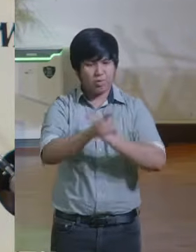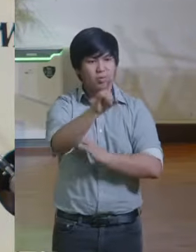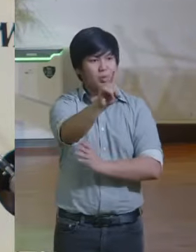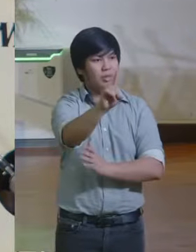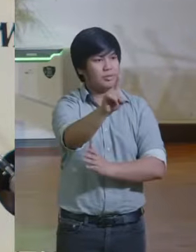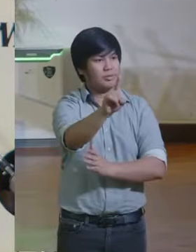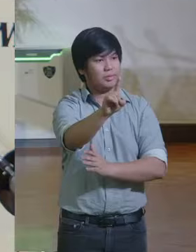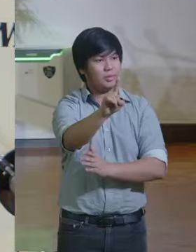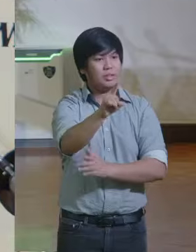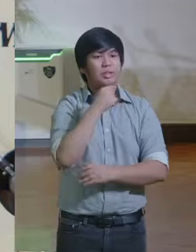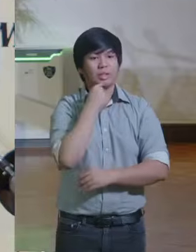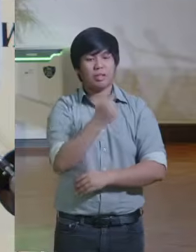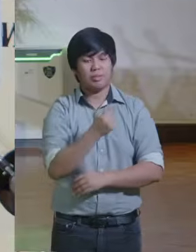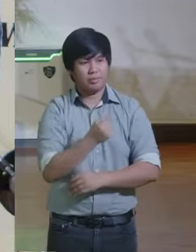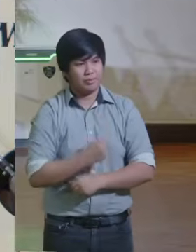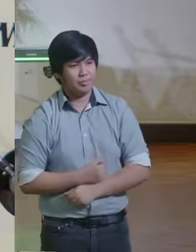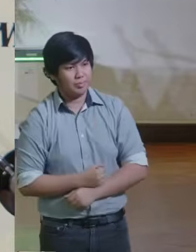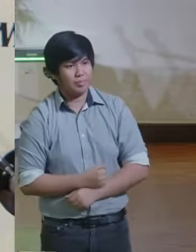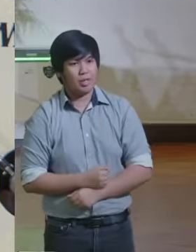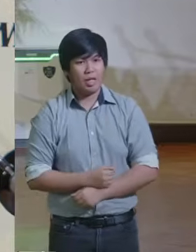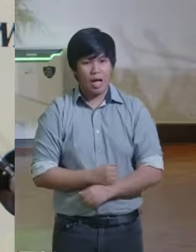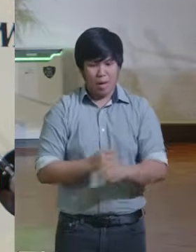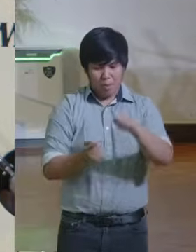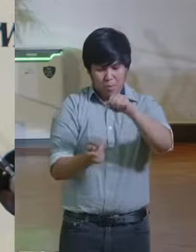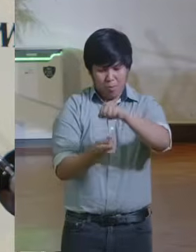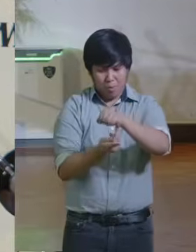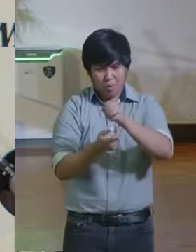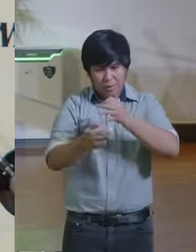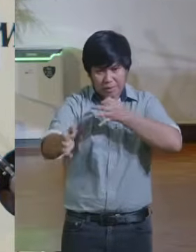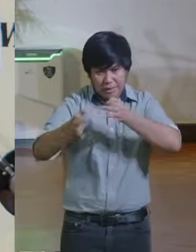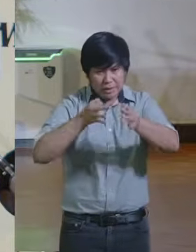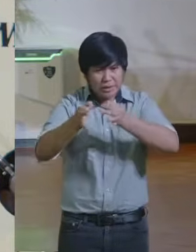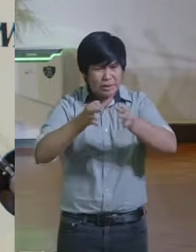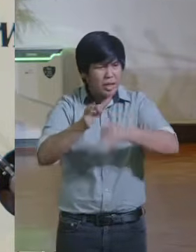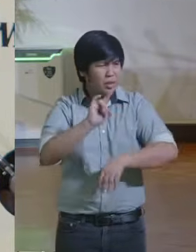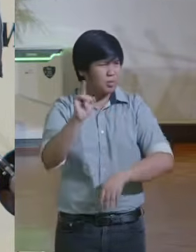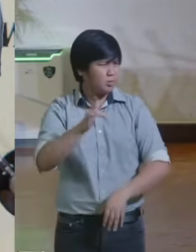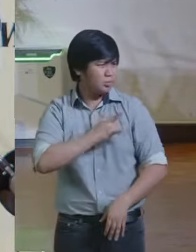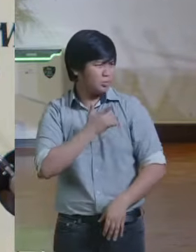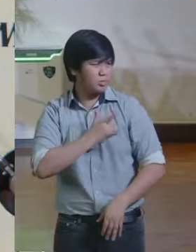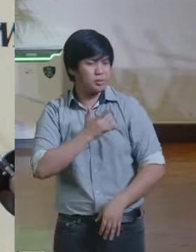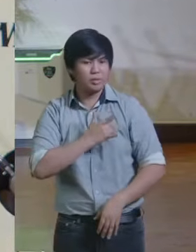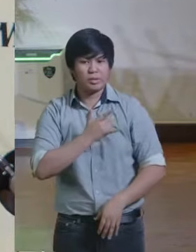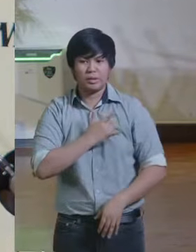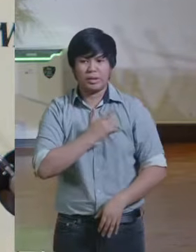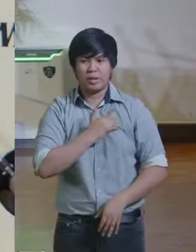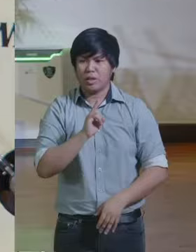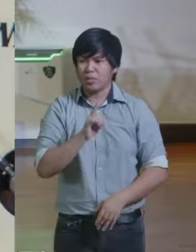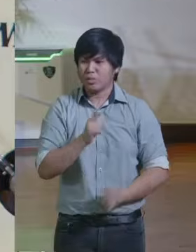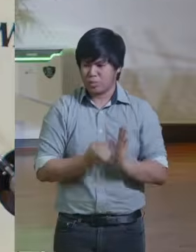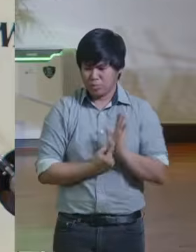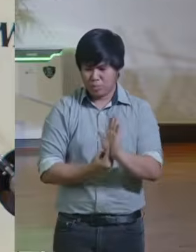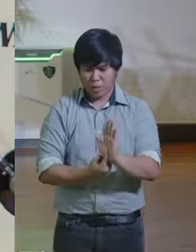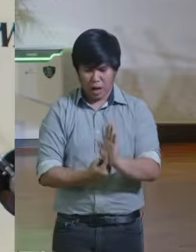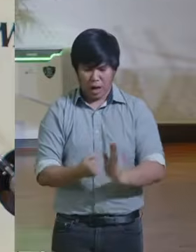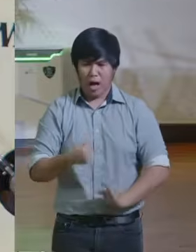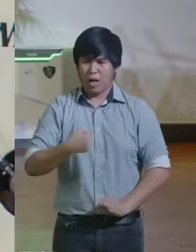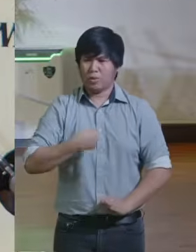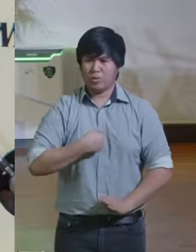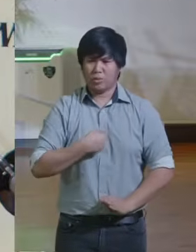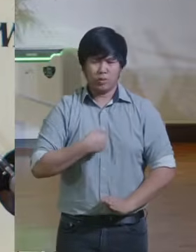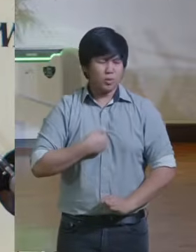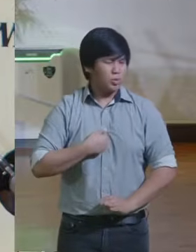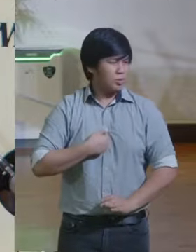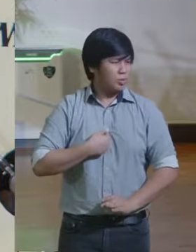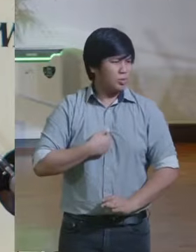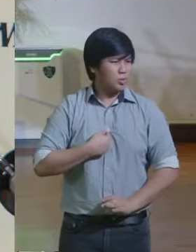1, makikita na natin yung parang emosyon ni Pablo. Sabi niya, I am